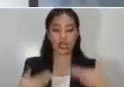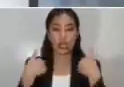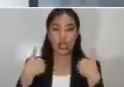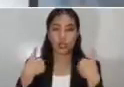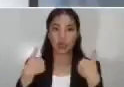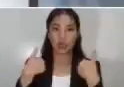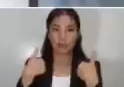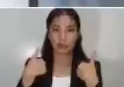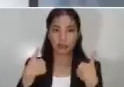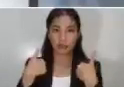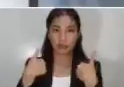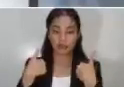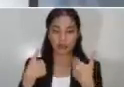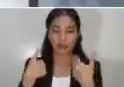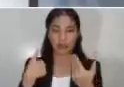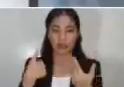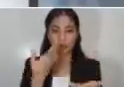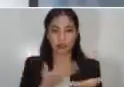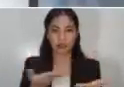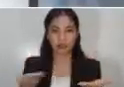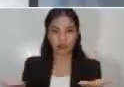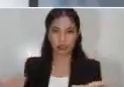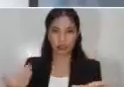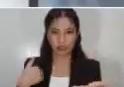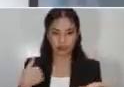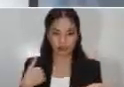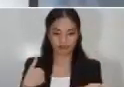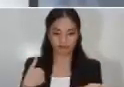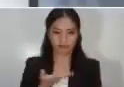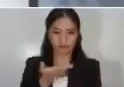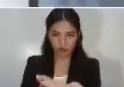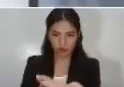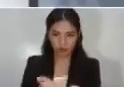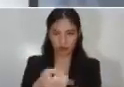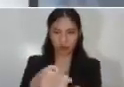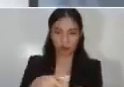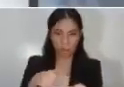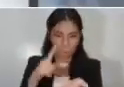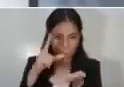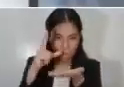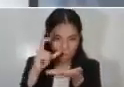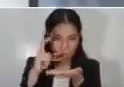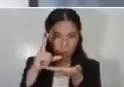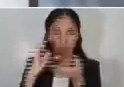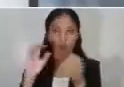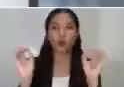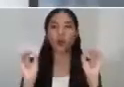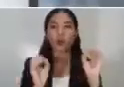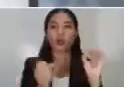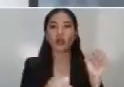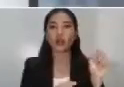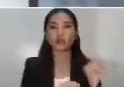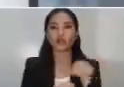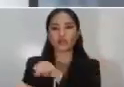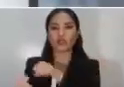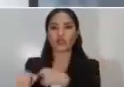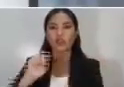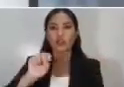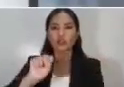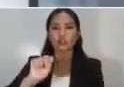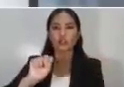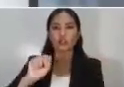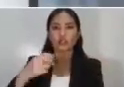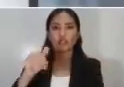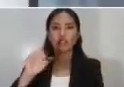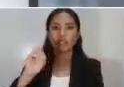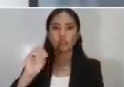11:54 a.m. o 6 minutes bago mag alas 12 ng tanghali naman, makikita ang no shadow day sa Baguio, Pangasinan, Nueva Vizcaya